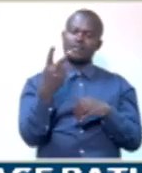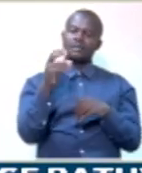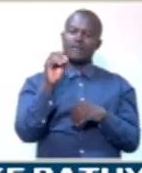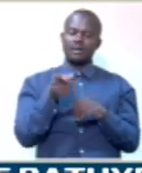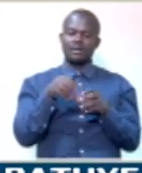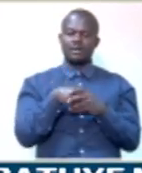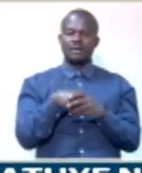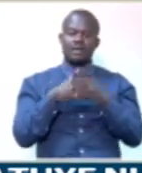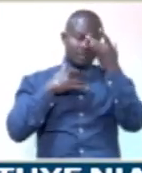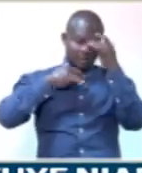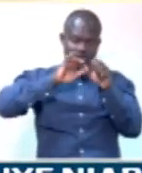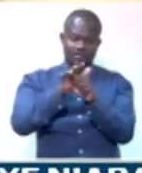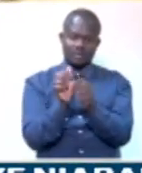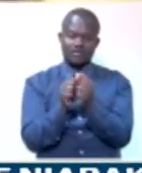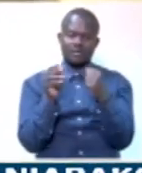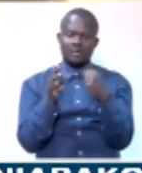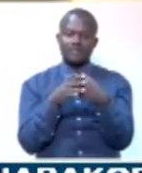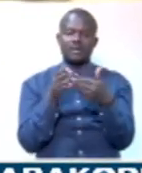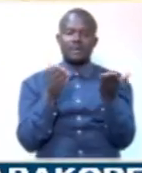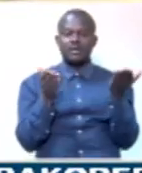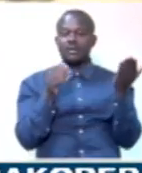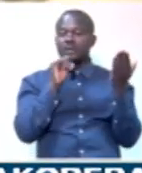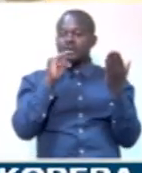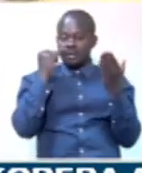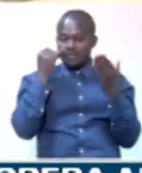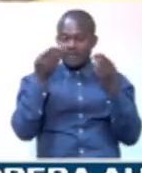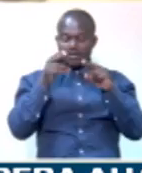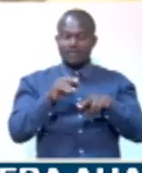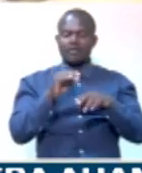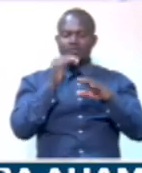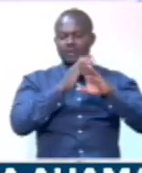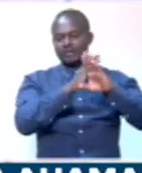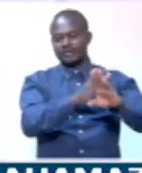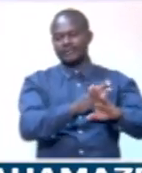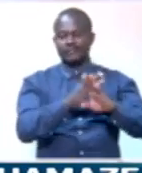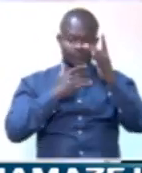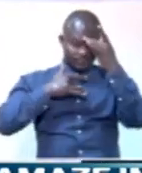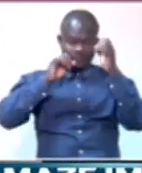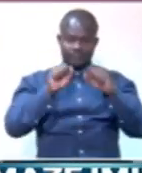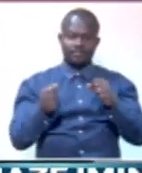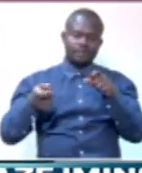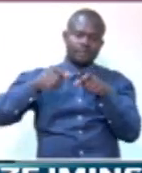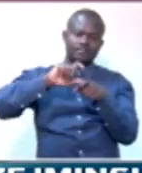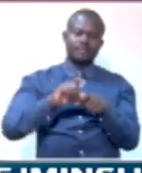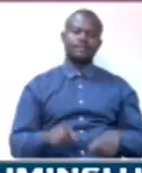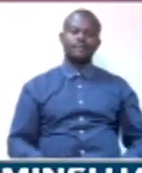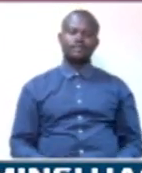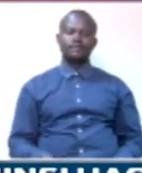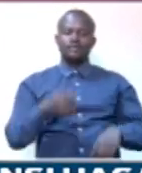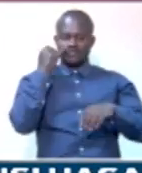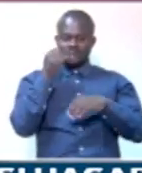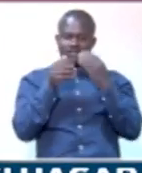20% banduye COVID-19, bityo ko hatabayeho gukaza ingamba iki cyorezo cyafata indi ntera. Iyo